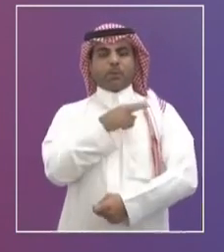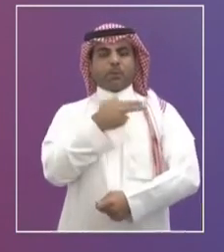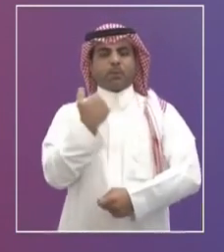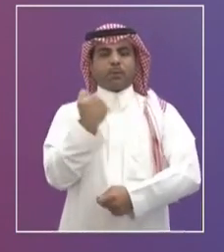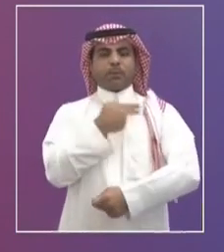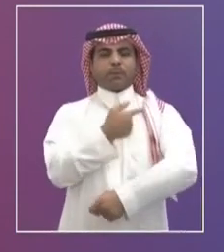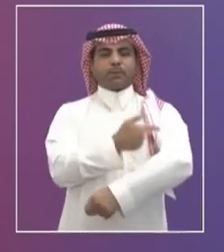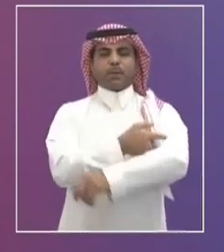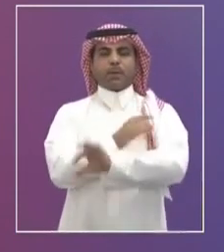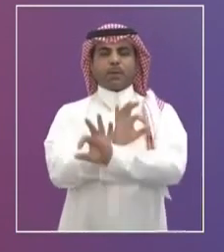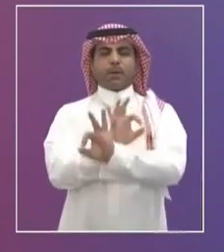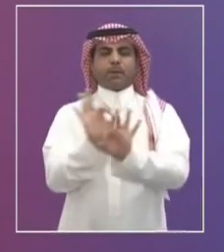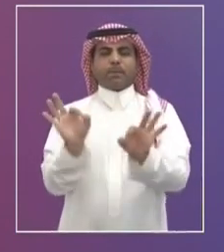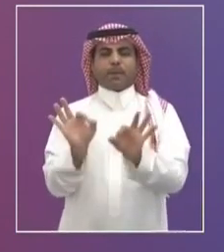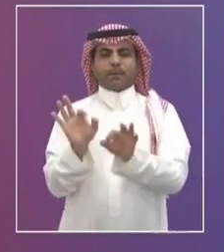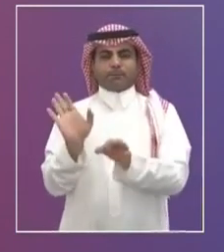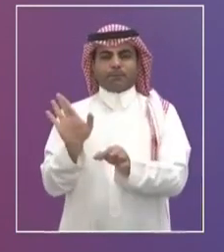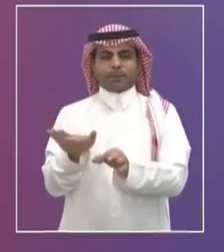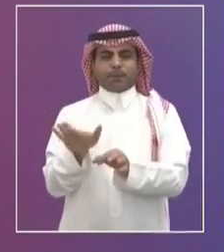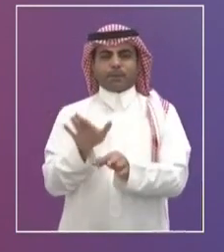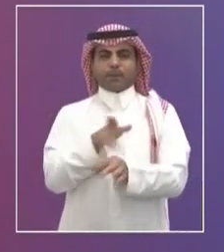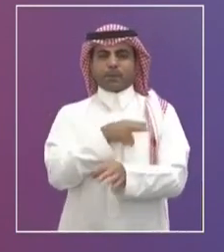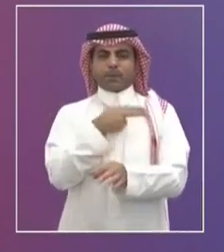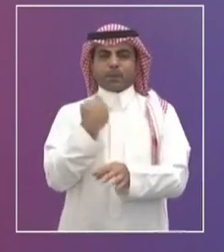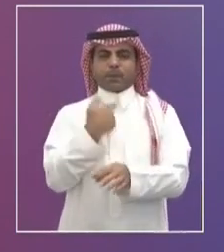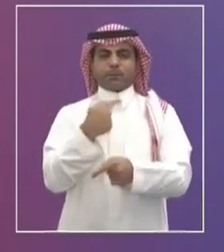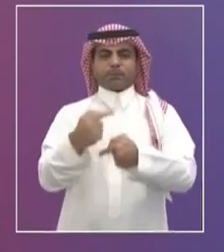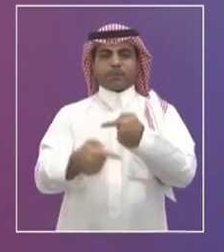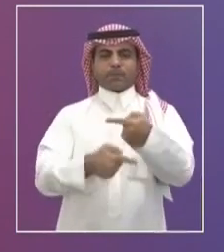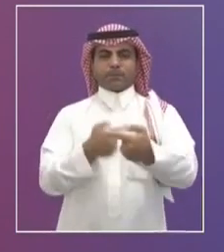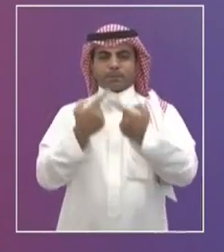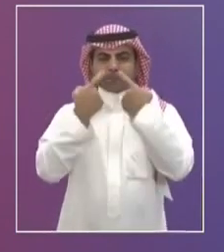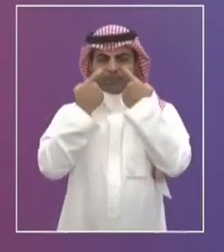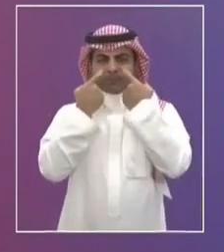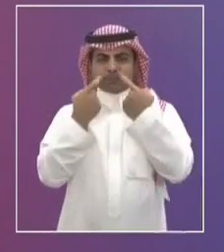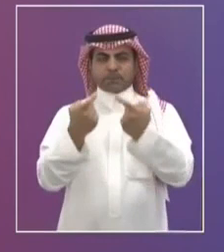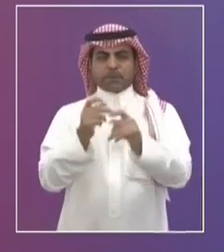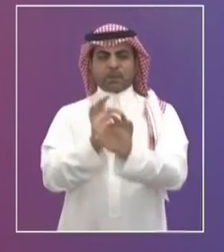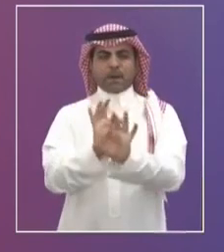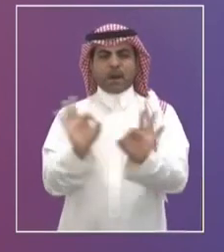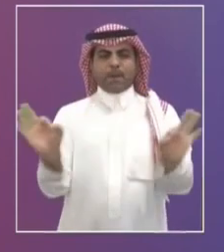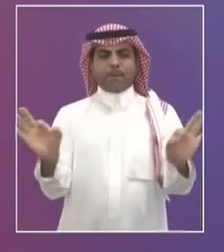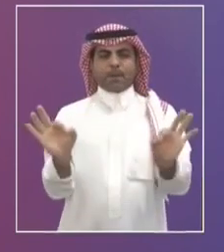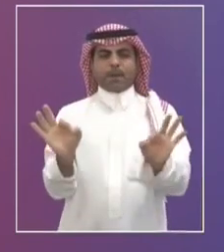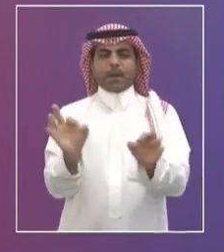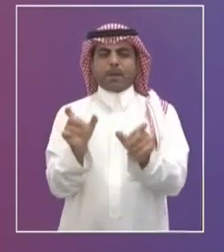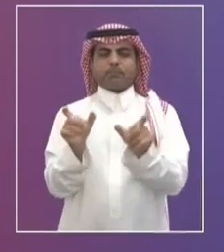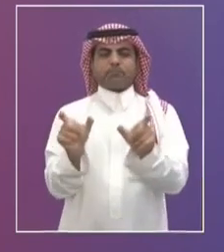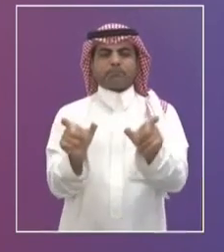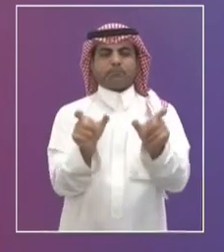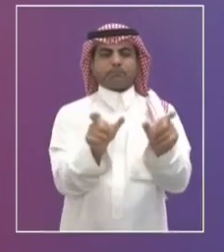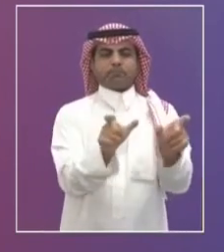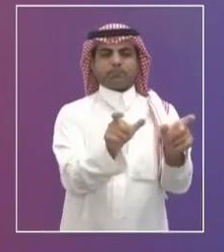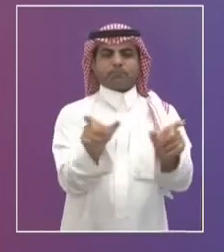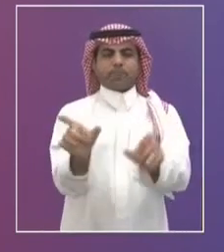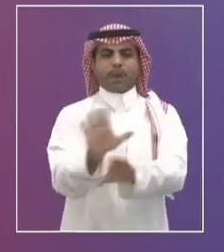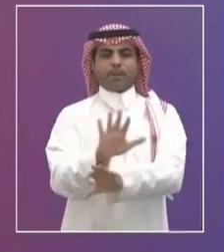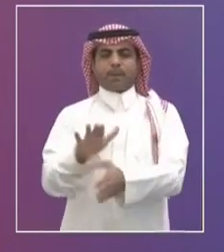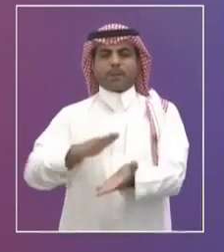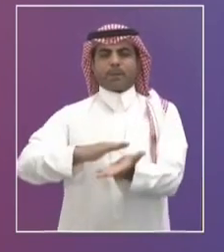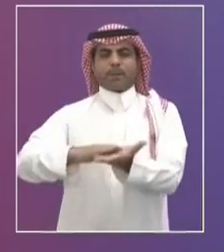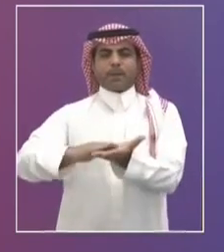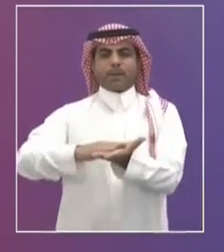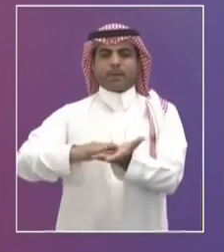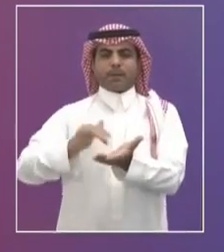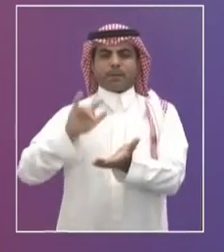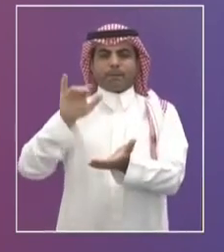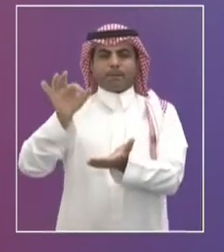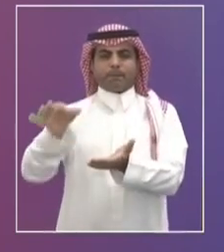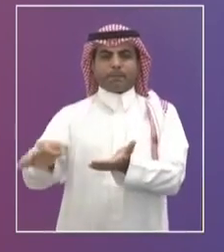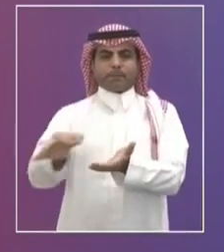والتوجيهات من القيادة دائما بأن يكون الحرص على توفير الرعاية الصحية لمن يحتاجها.